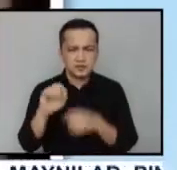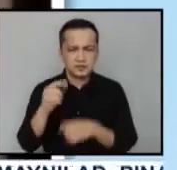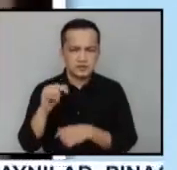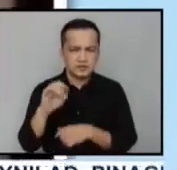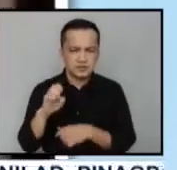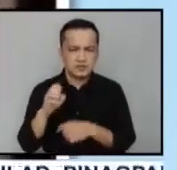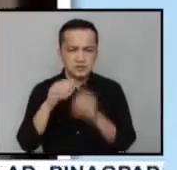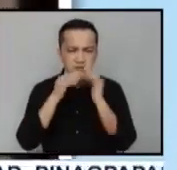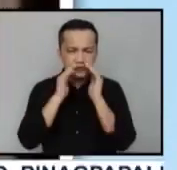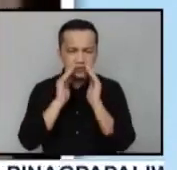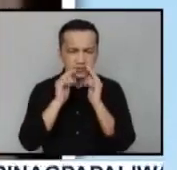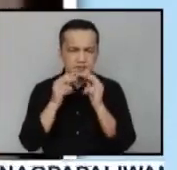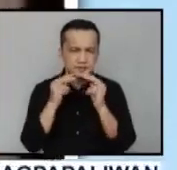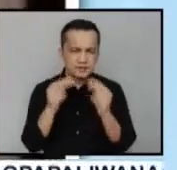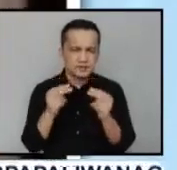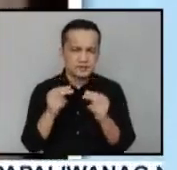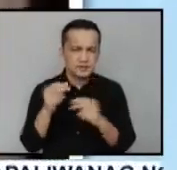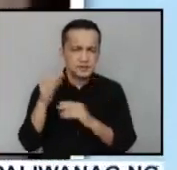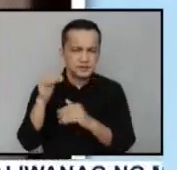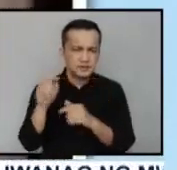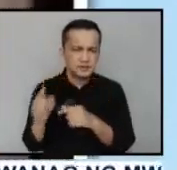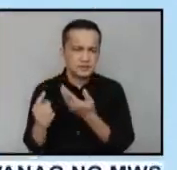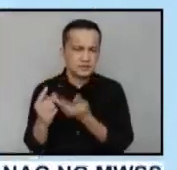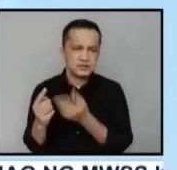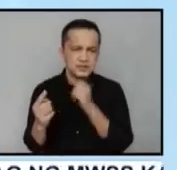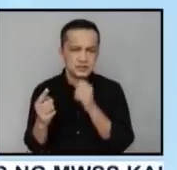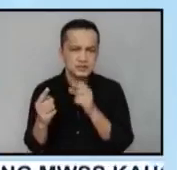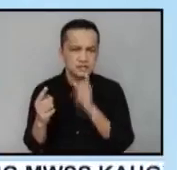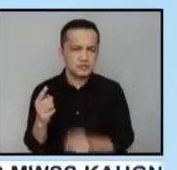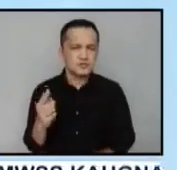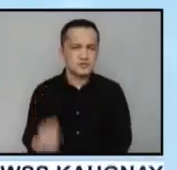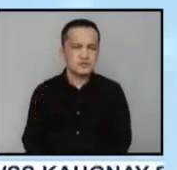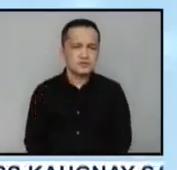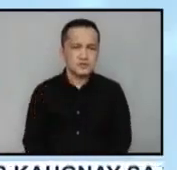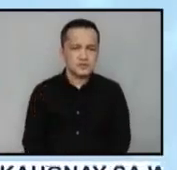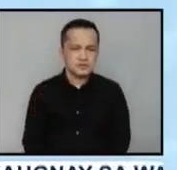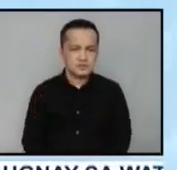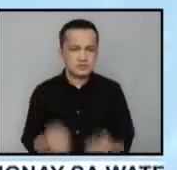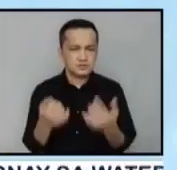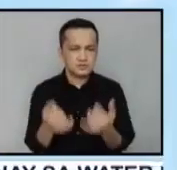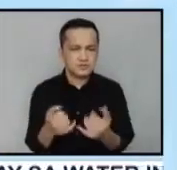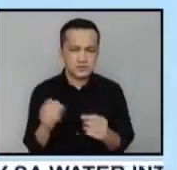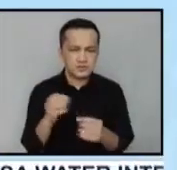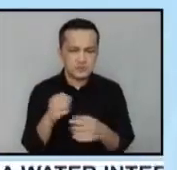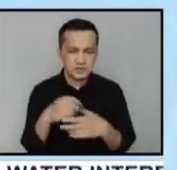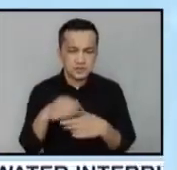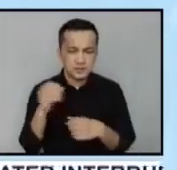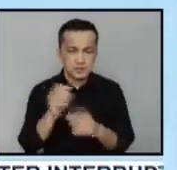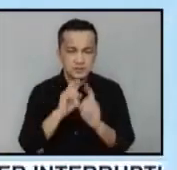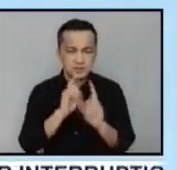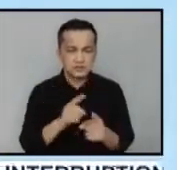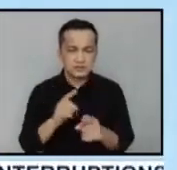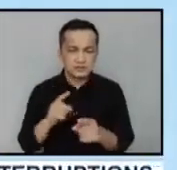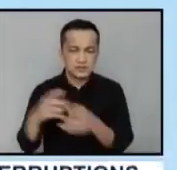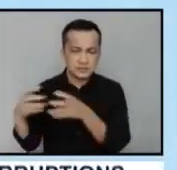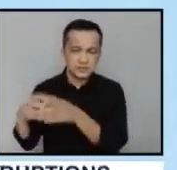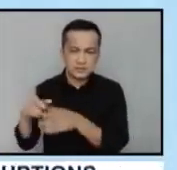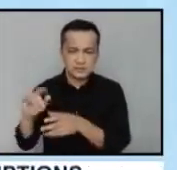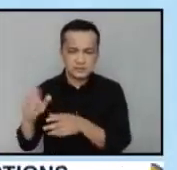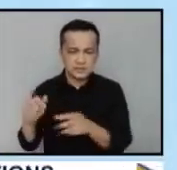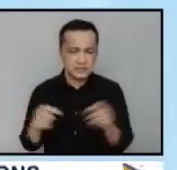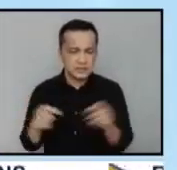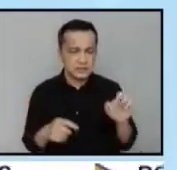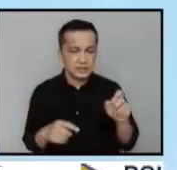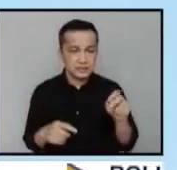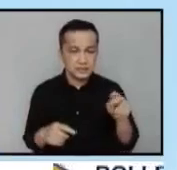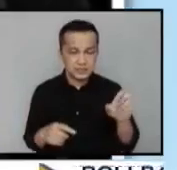ito at sana raw ay hindi ito totoo. Sa puntong ito, wala pang inilalabas sa sagot ang panig ni Liza at Enrique patungkol sa